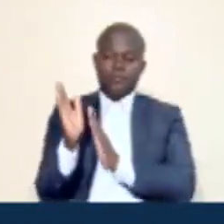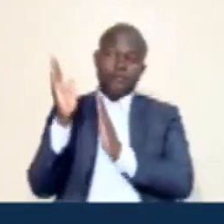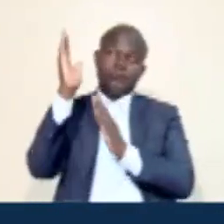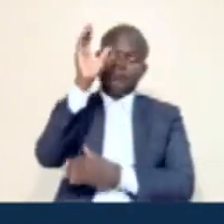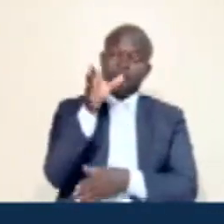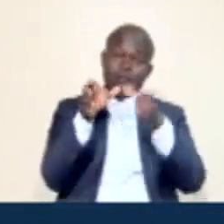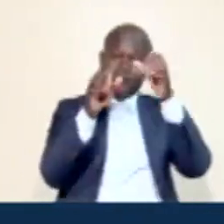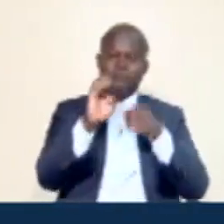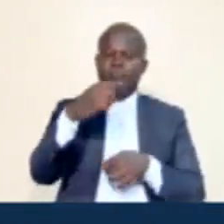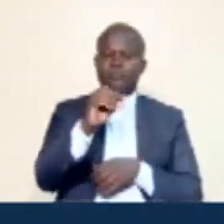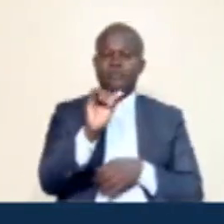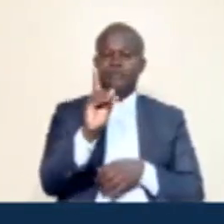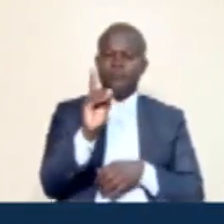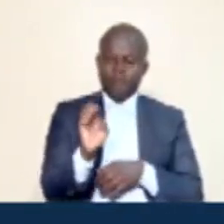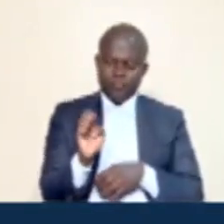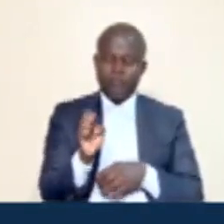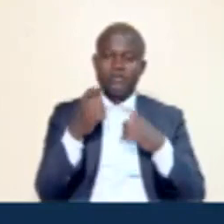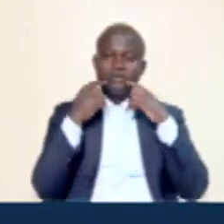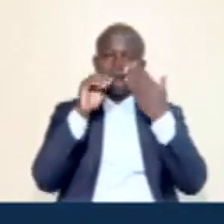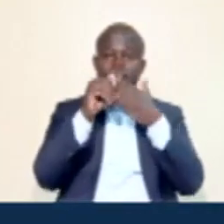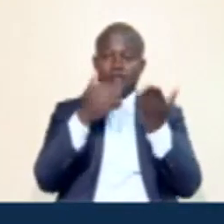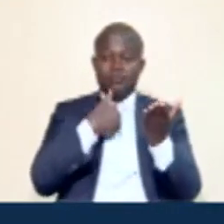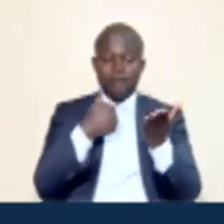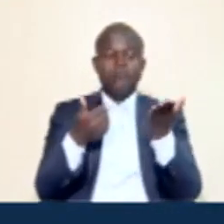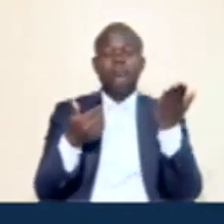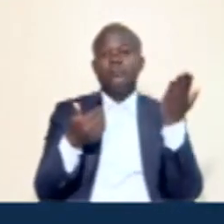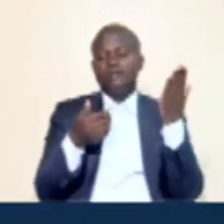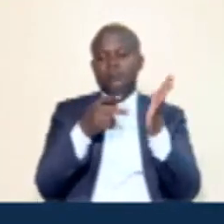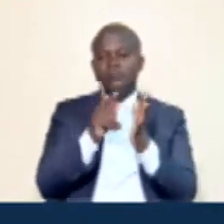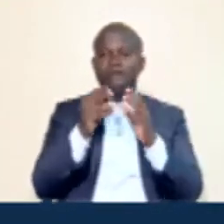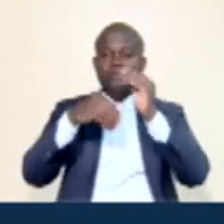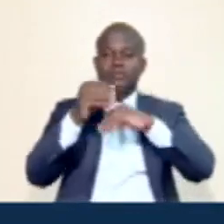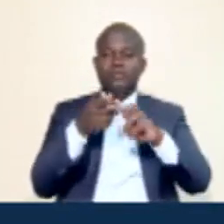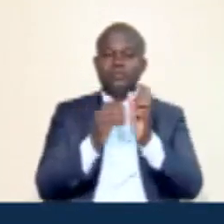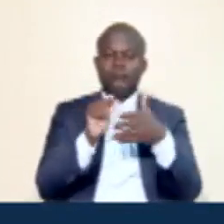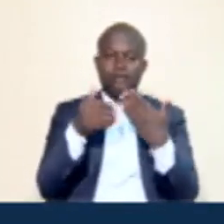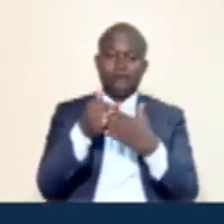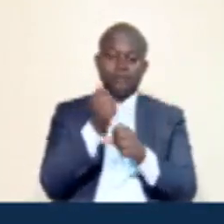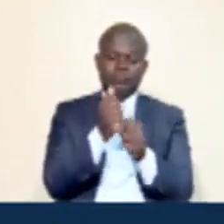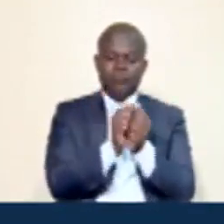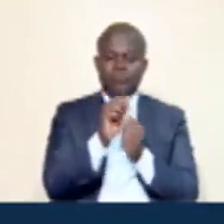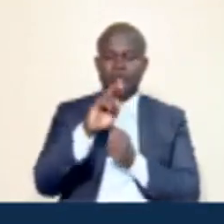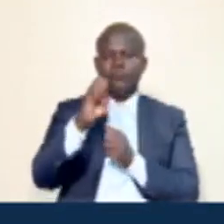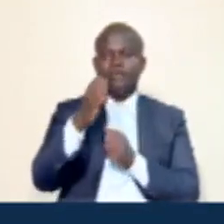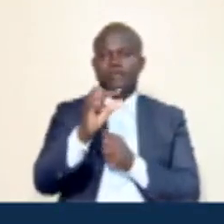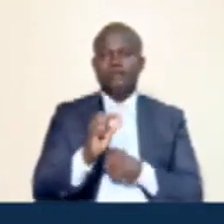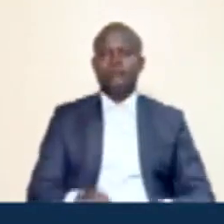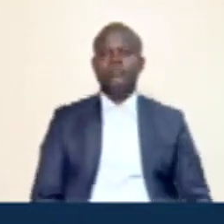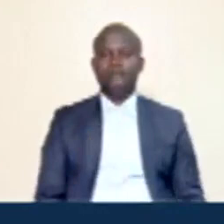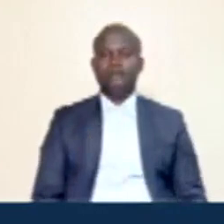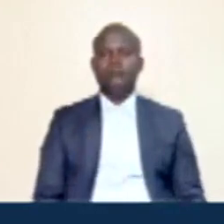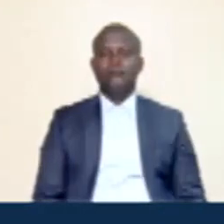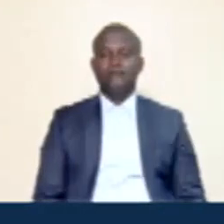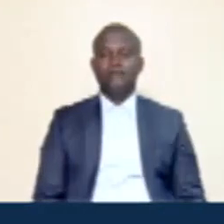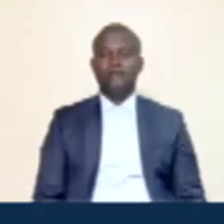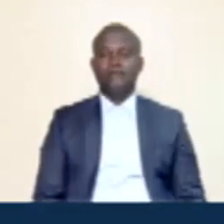y'ibiti Egide Ruhumuriza avuga ko bafite ubushobozi bwo guhaza isoko kandi hari uburyo bakorana na REG bakora amapoto 400 ku